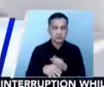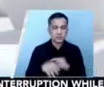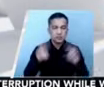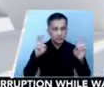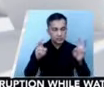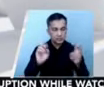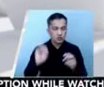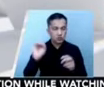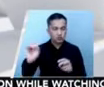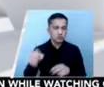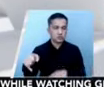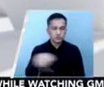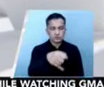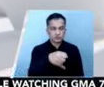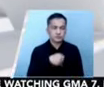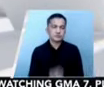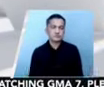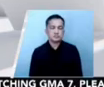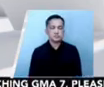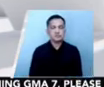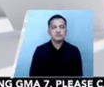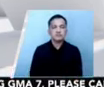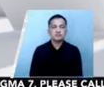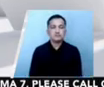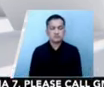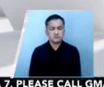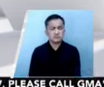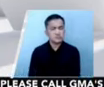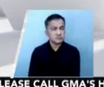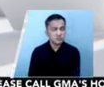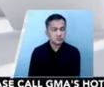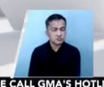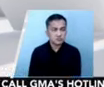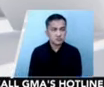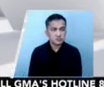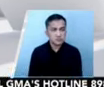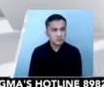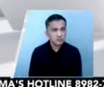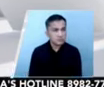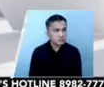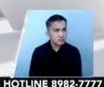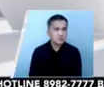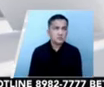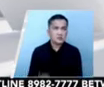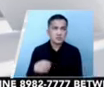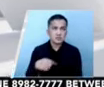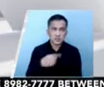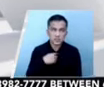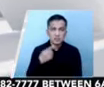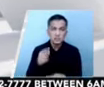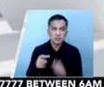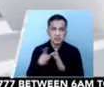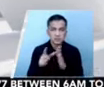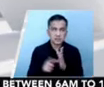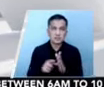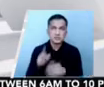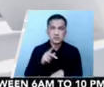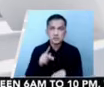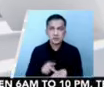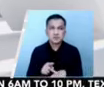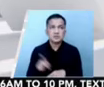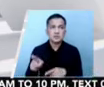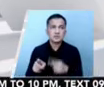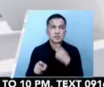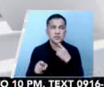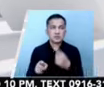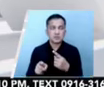Isa lamang po yung kinikilala nating batas. Kung ano yung ating umiiral na batas sa ating bansa, yun lamang po yung ating kinikilala. Wala po kaming pakialam